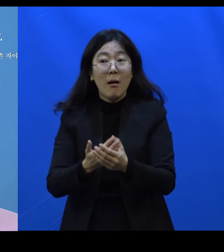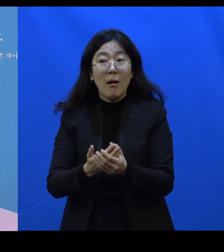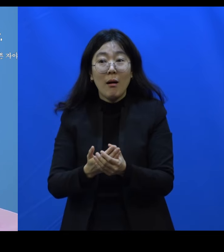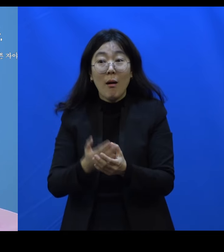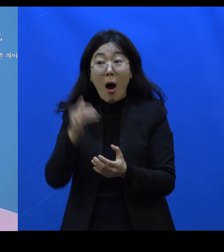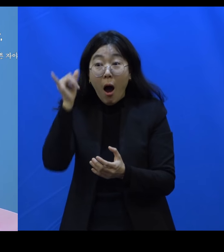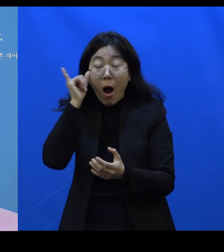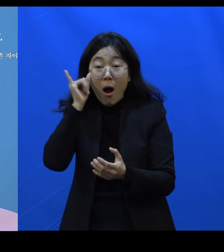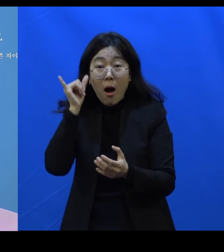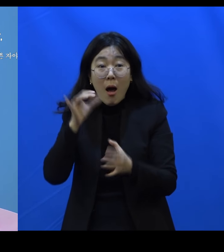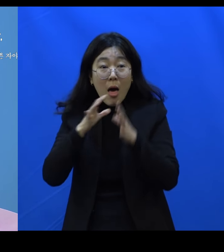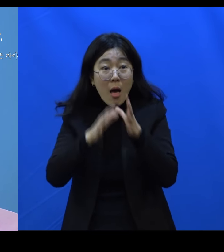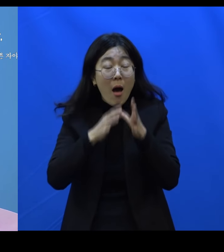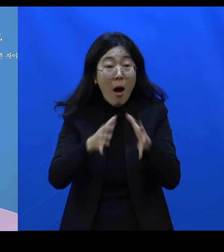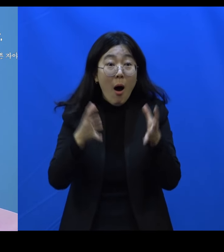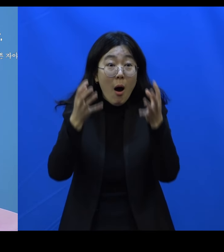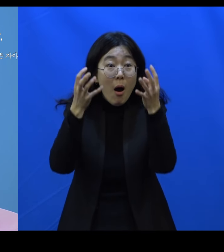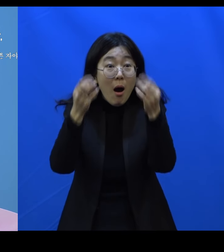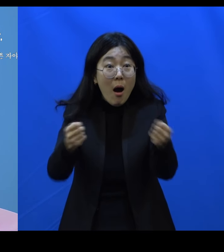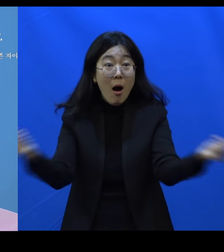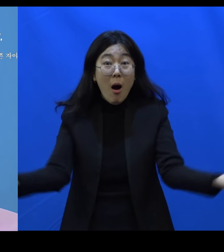어디로 데려갈지 몰라 지금 AI 시대가.